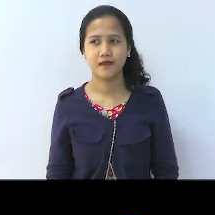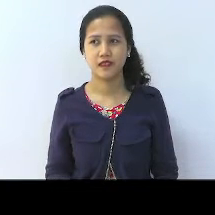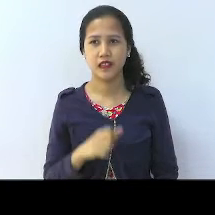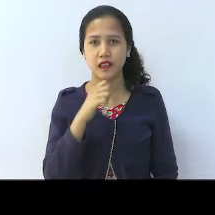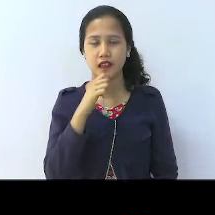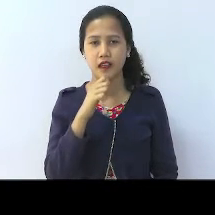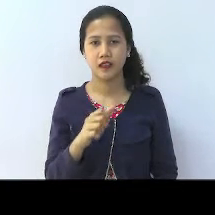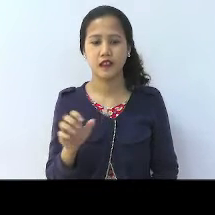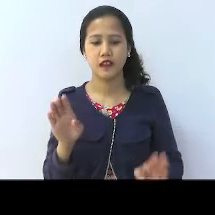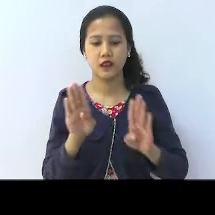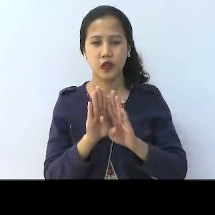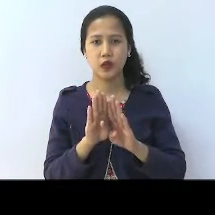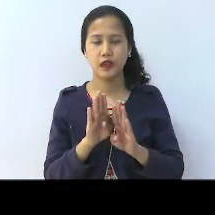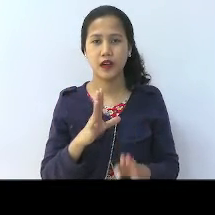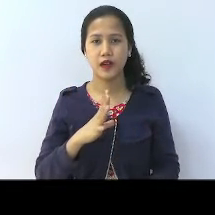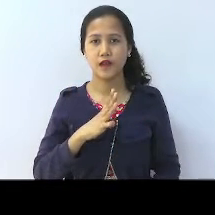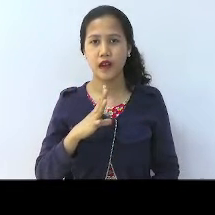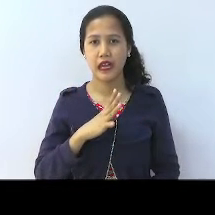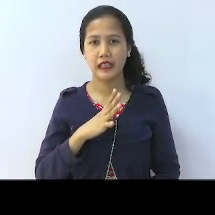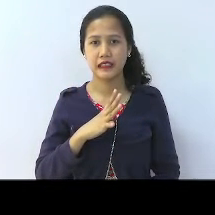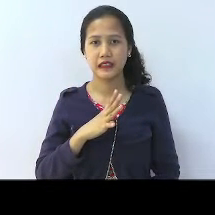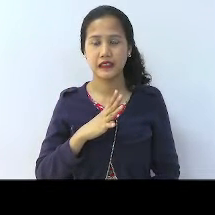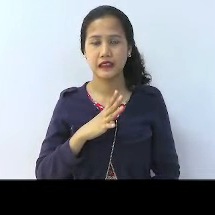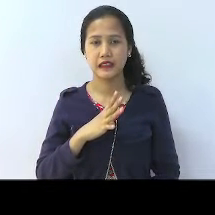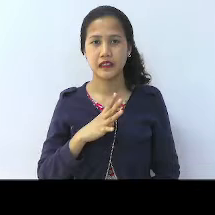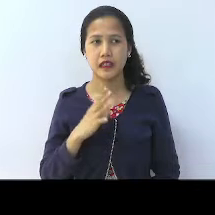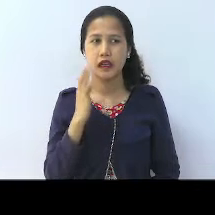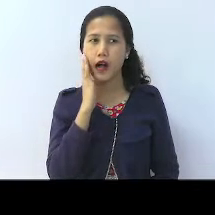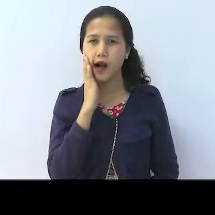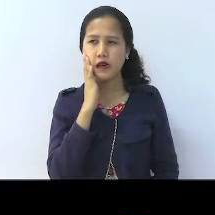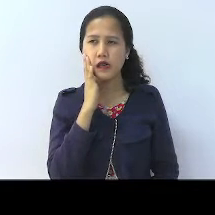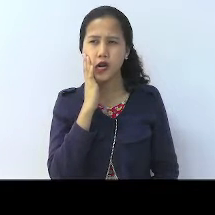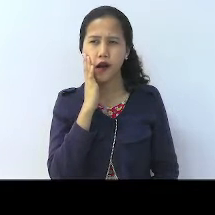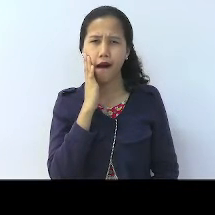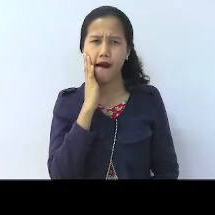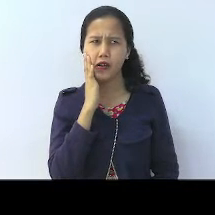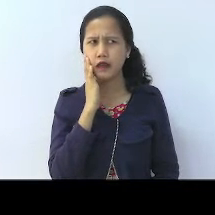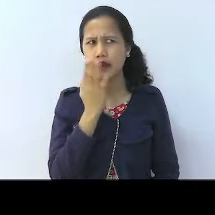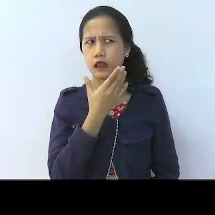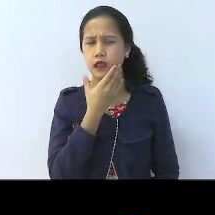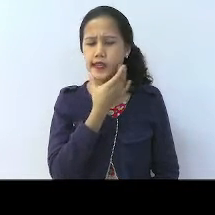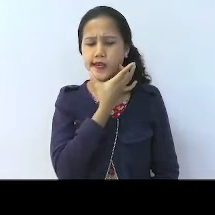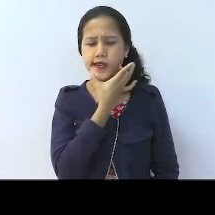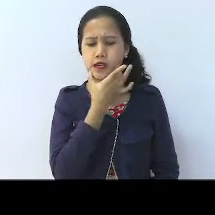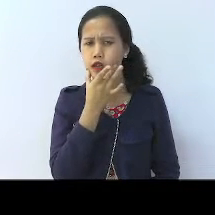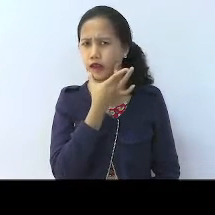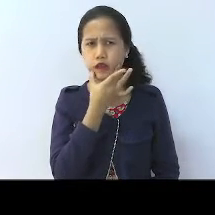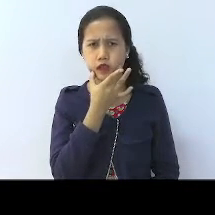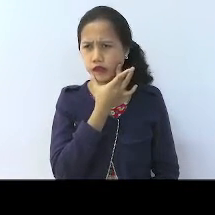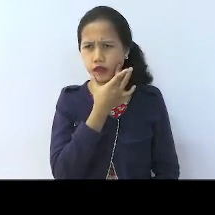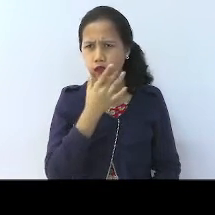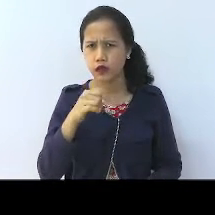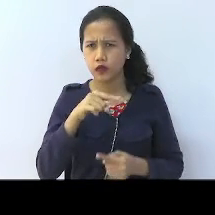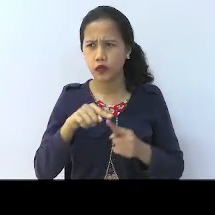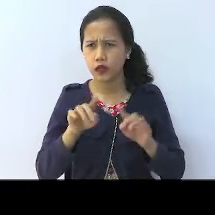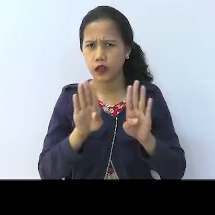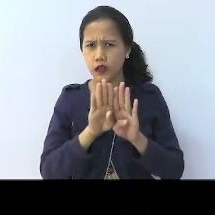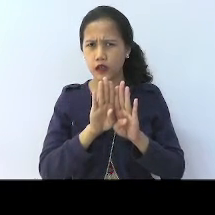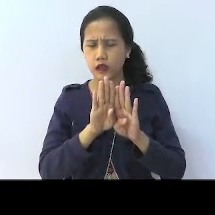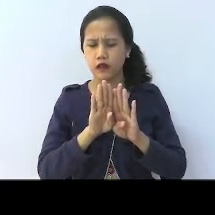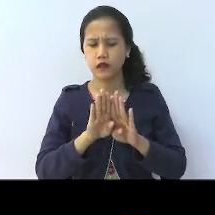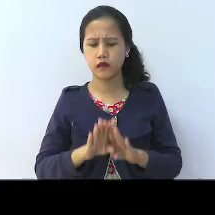panga at leeg. Titignan niya kung mayroong pamamaga, naninigas ba yung mga muscles mo, at problema sa paggalaw nito. Di